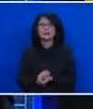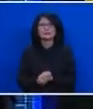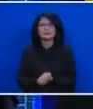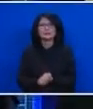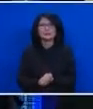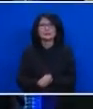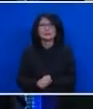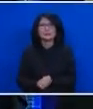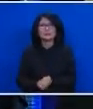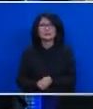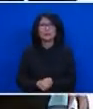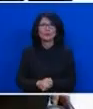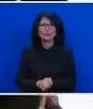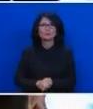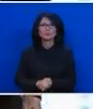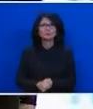2 menit dimulai